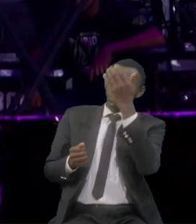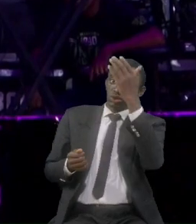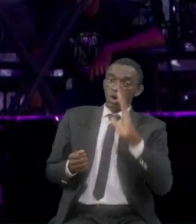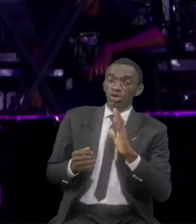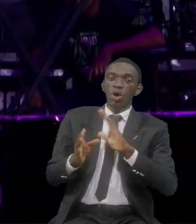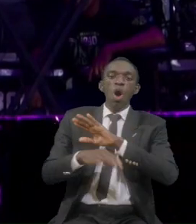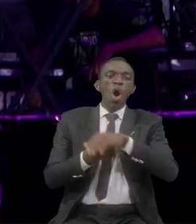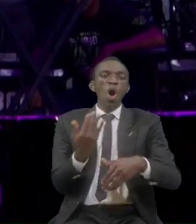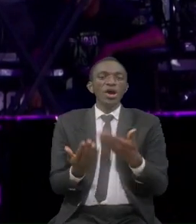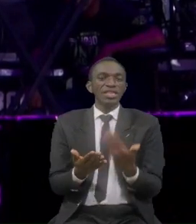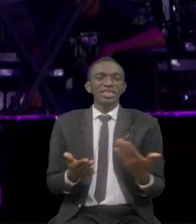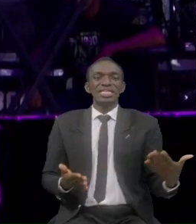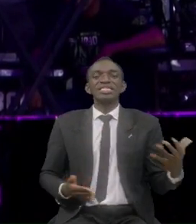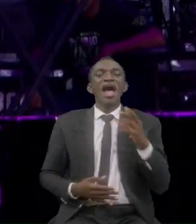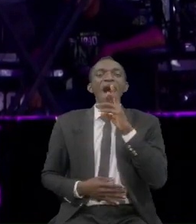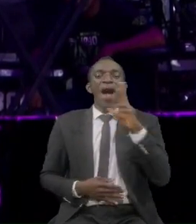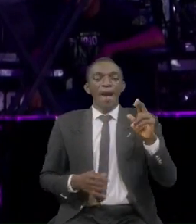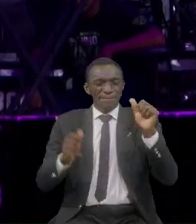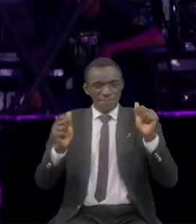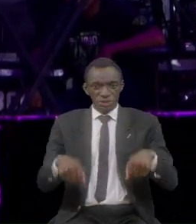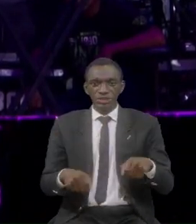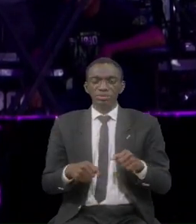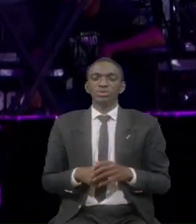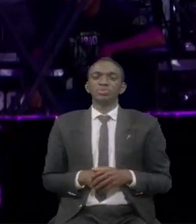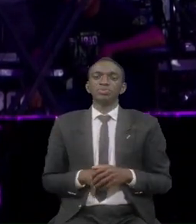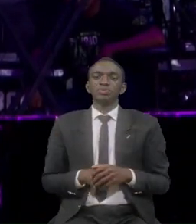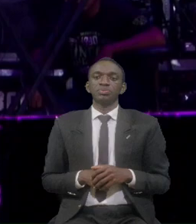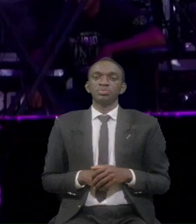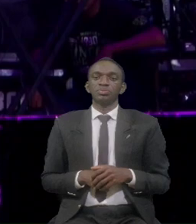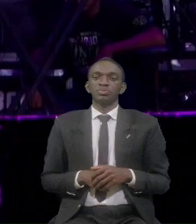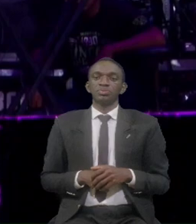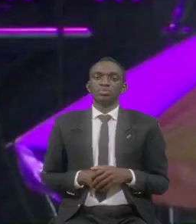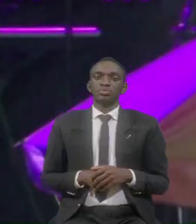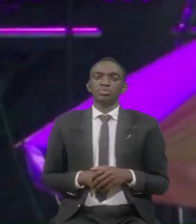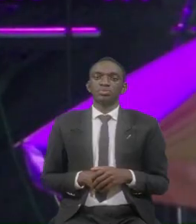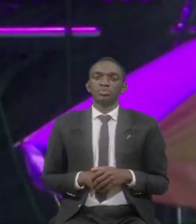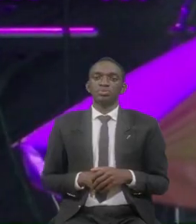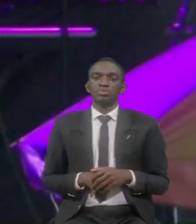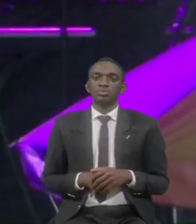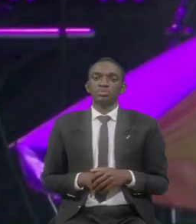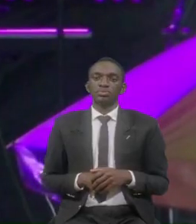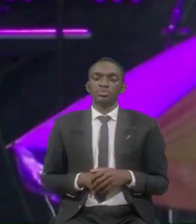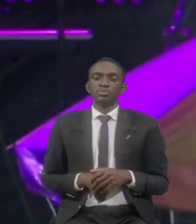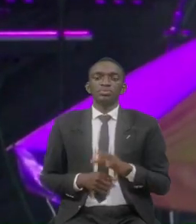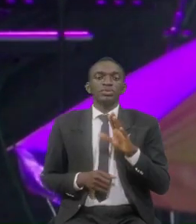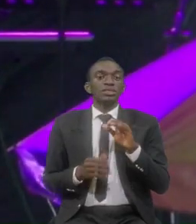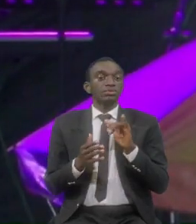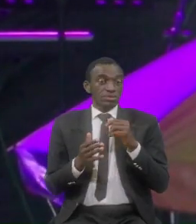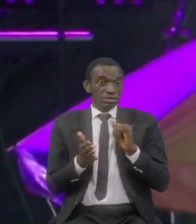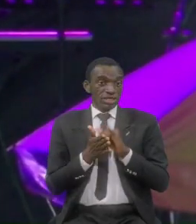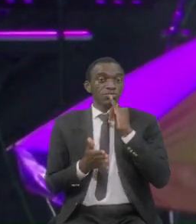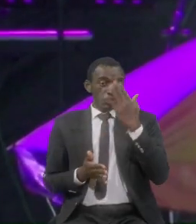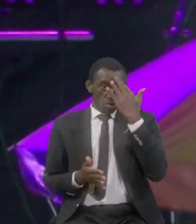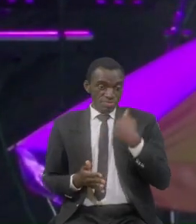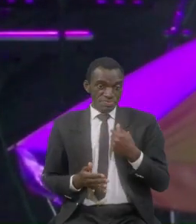tao, sa tanang dapit, muingon ko nga sa Dios posible ang tanan. That's why I come to you to tell you tonight.